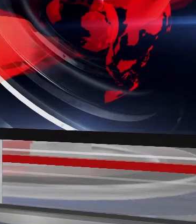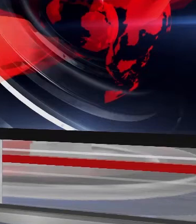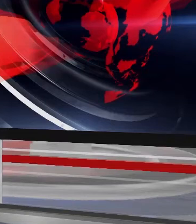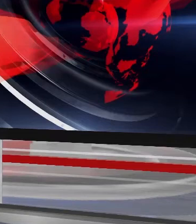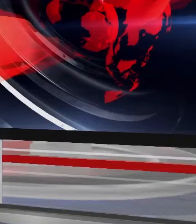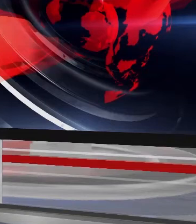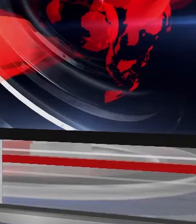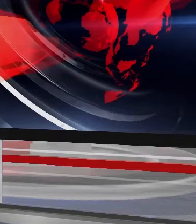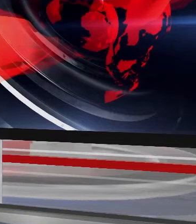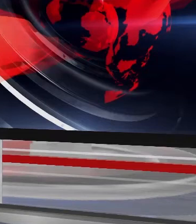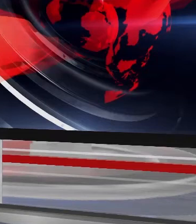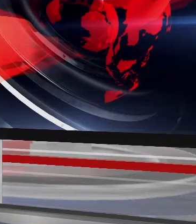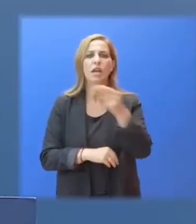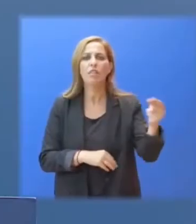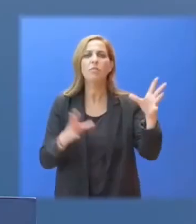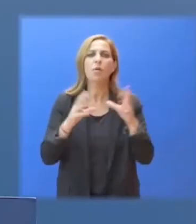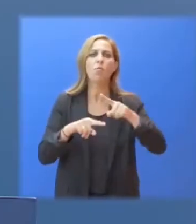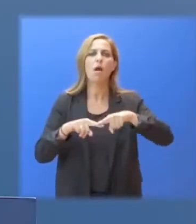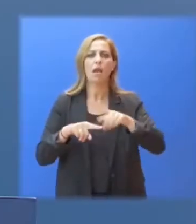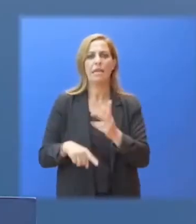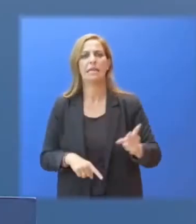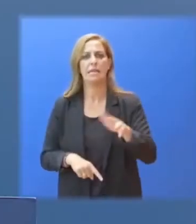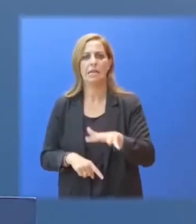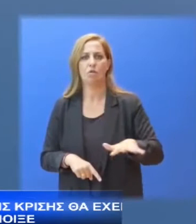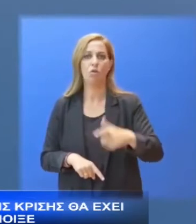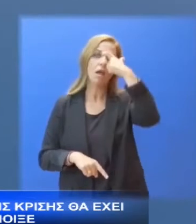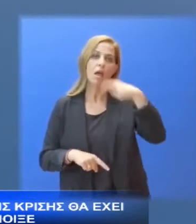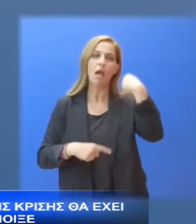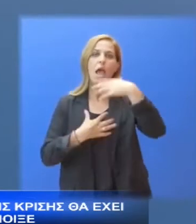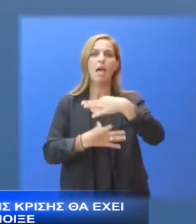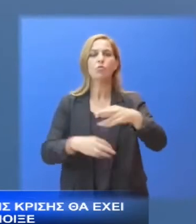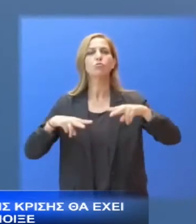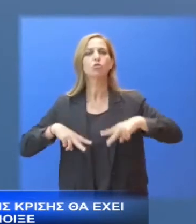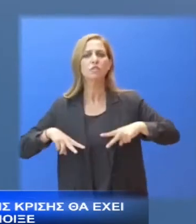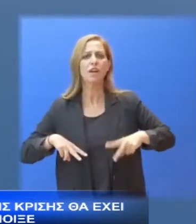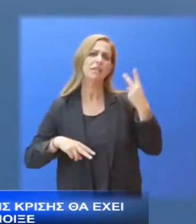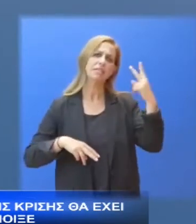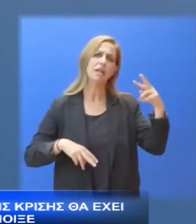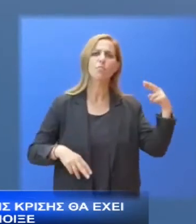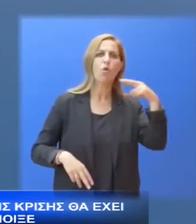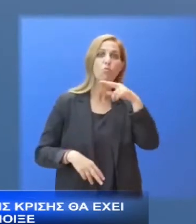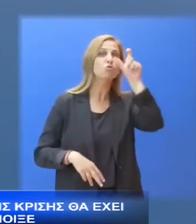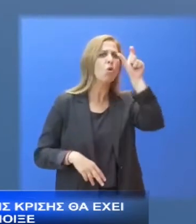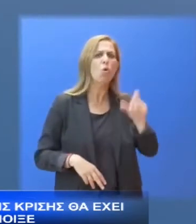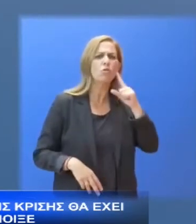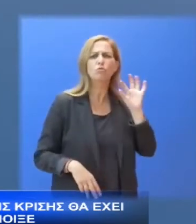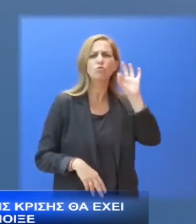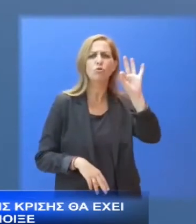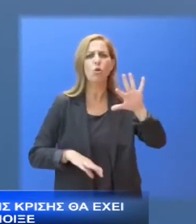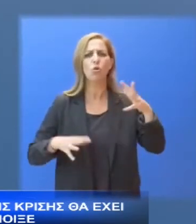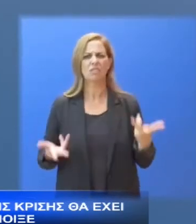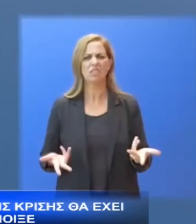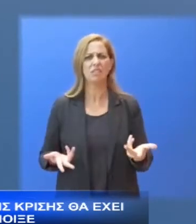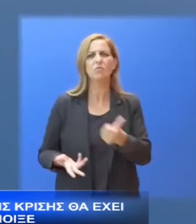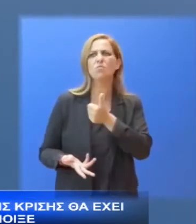εκπρόσωπος Γιάννης Οικονόμου. Εκπροσωπώ μια κυβέρνηση και ένα Πρωθυπουργό που δεν φιλοδοξεί να εξαντλεί την